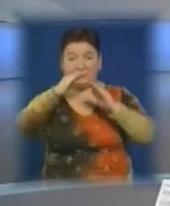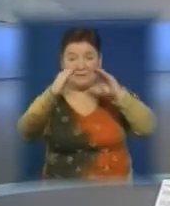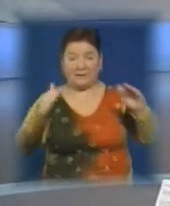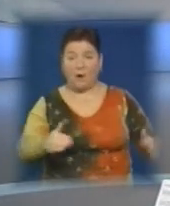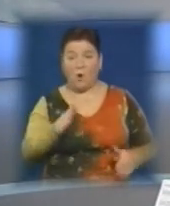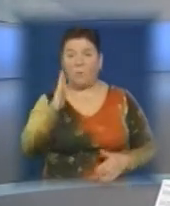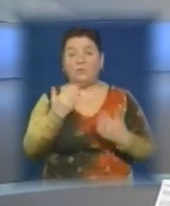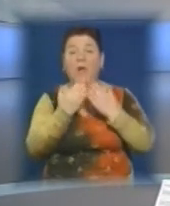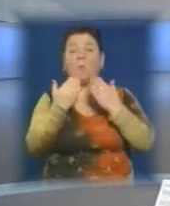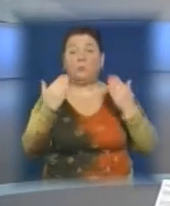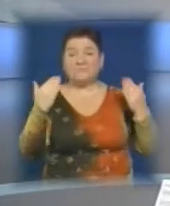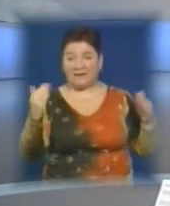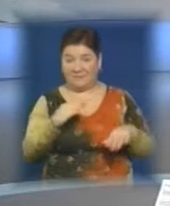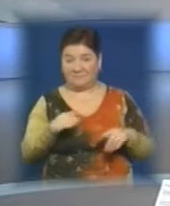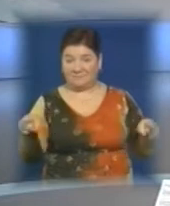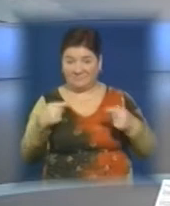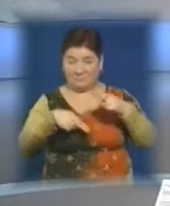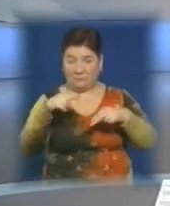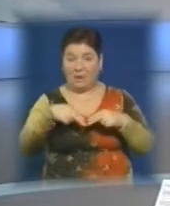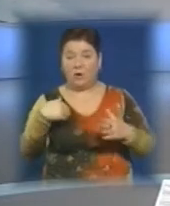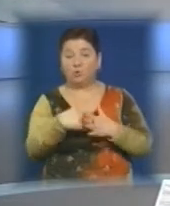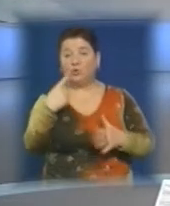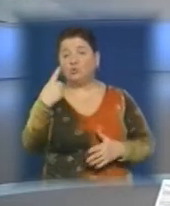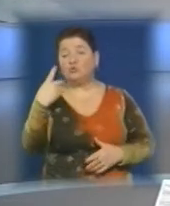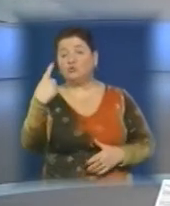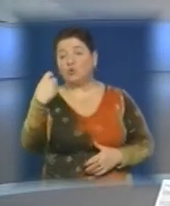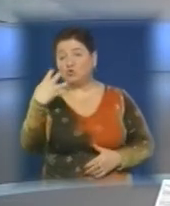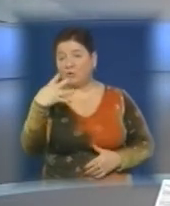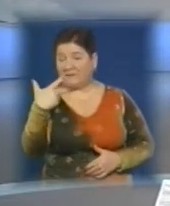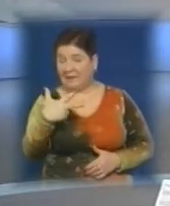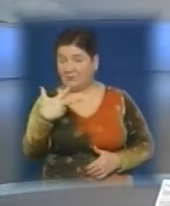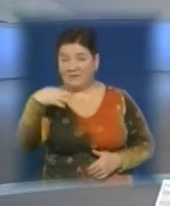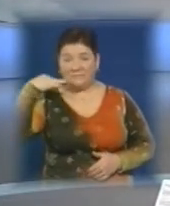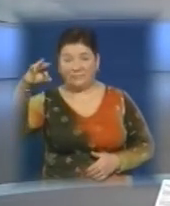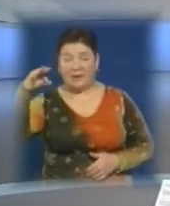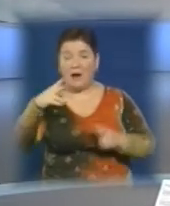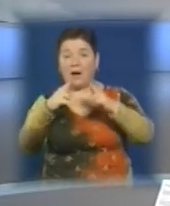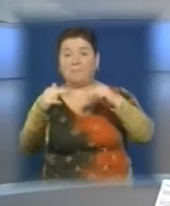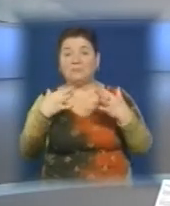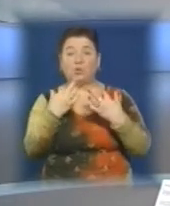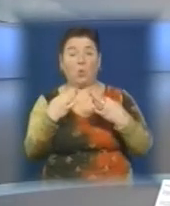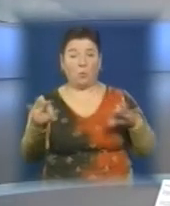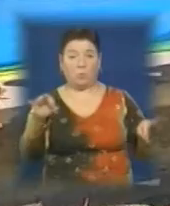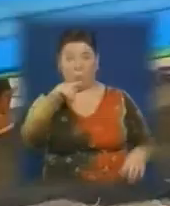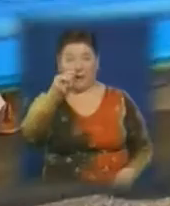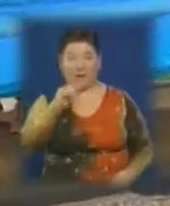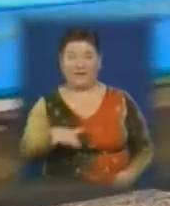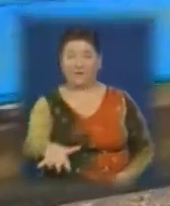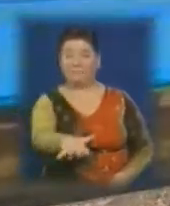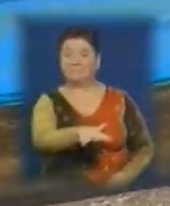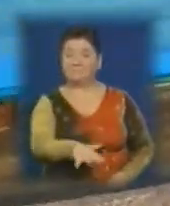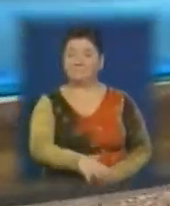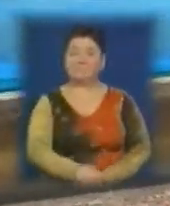зведено музей. Подію приурочили до 143-ї річниці з дня народження президента Незалежної Карпатської України.